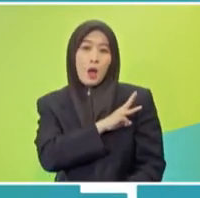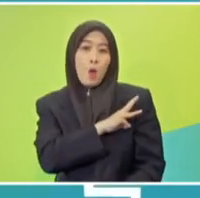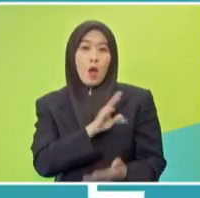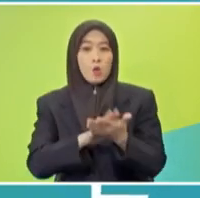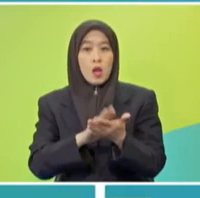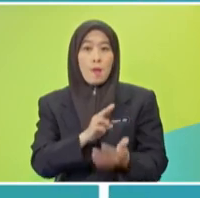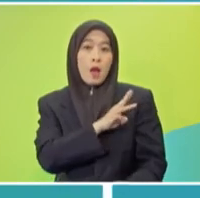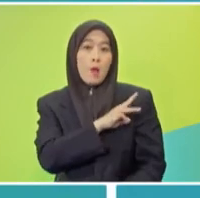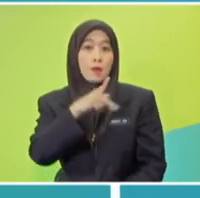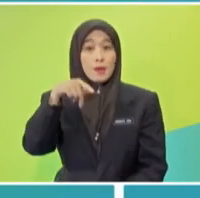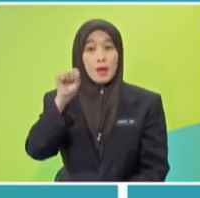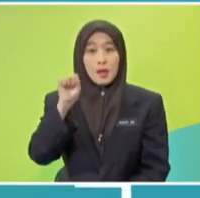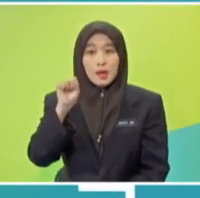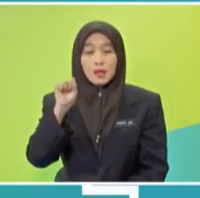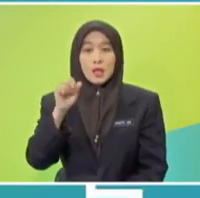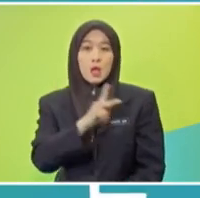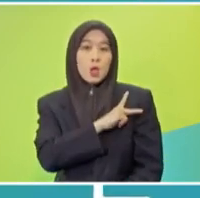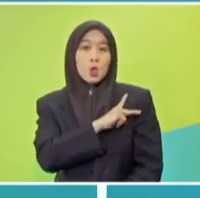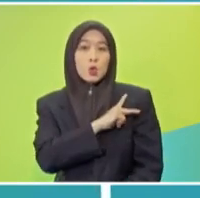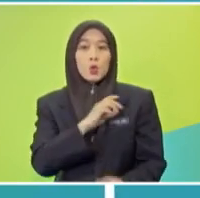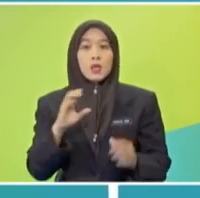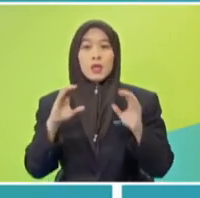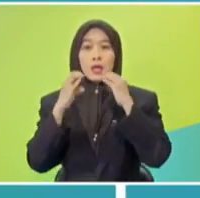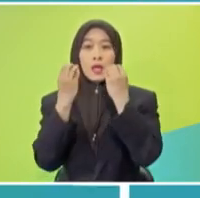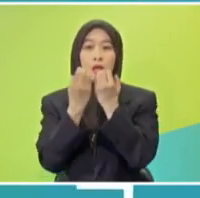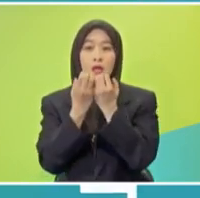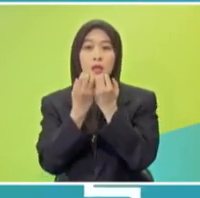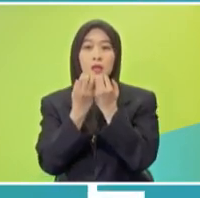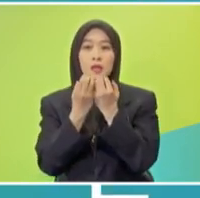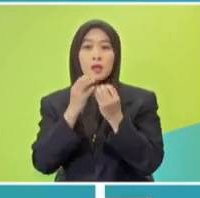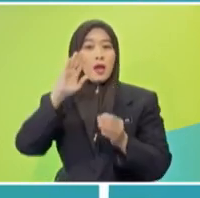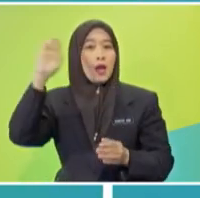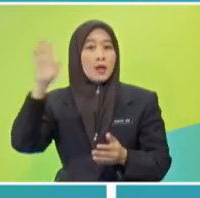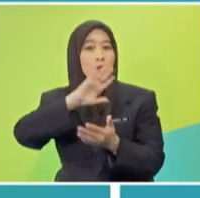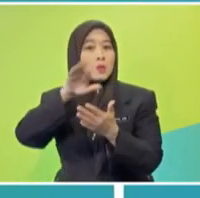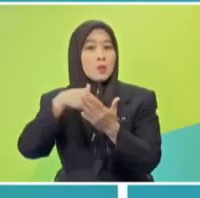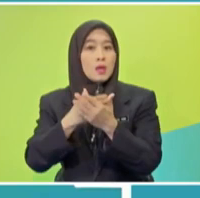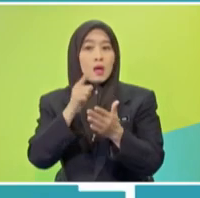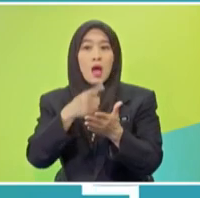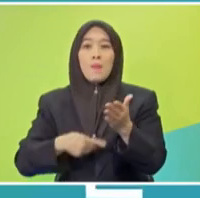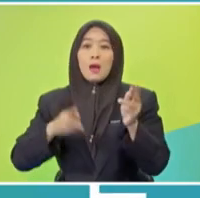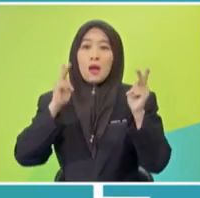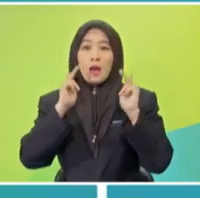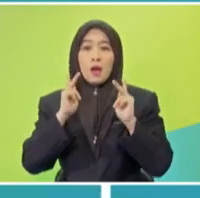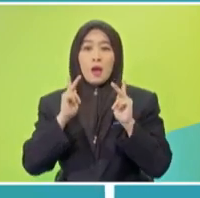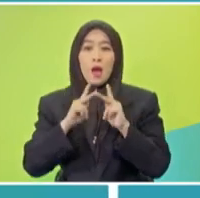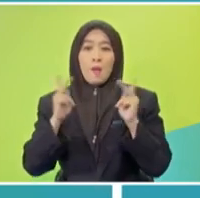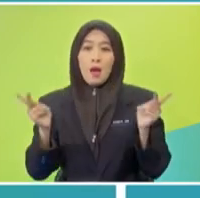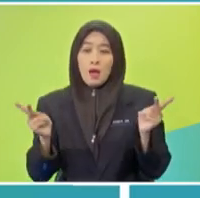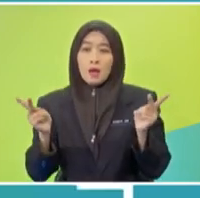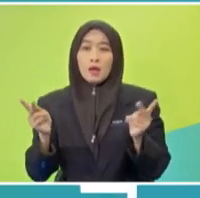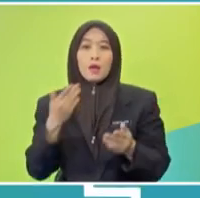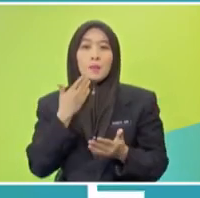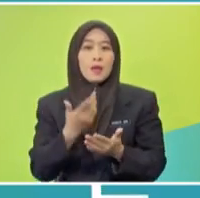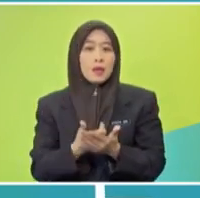pusat sumber Oke ketua kelas polisi aku oke baiklah Hai semua apa kabar Oke baiklah Hari ini